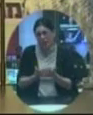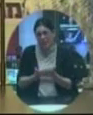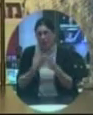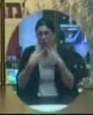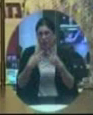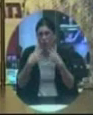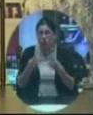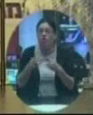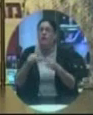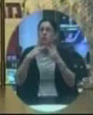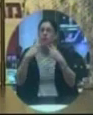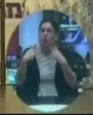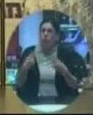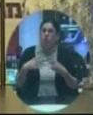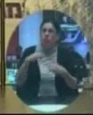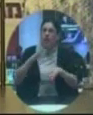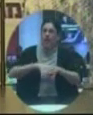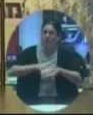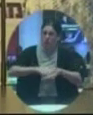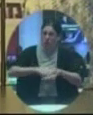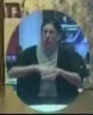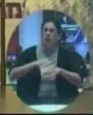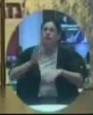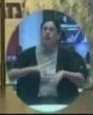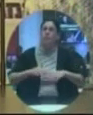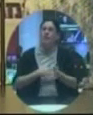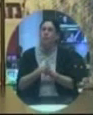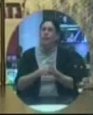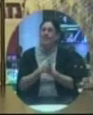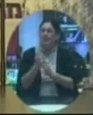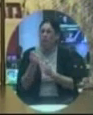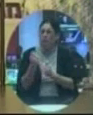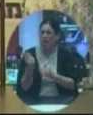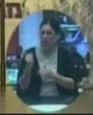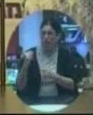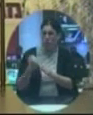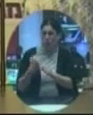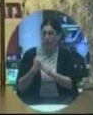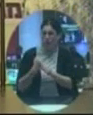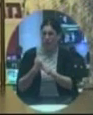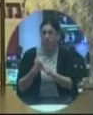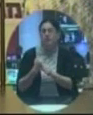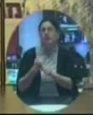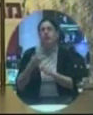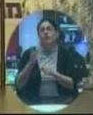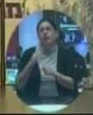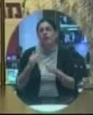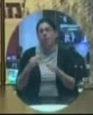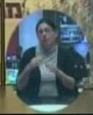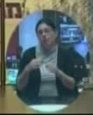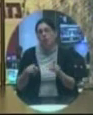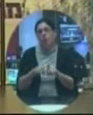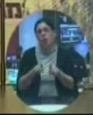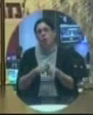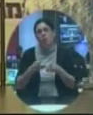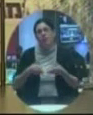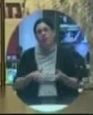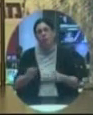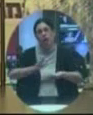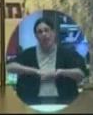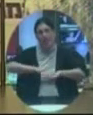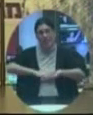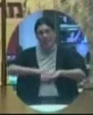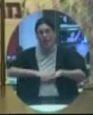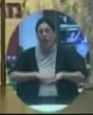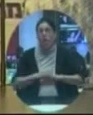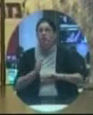מקצועית ותמריצים למי שהולך לעבוד בסיעוד, בדמות פתיחת מסלולי קריירה בתחום הזה, ובדמות הבאתם